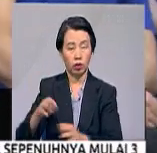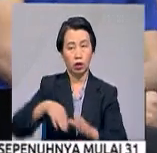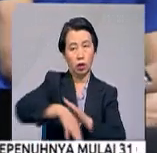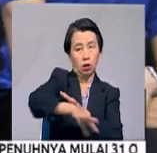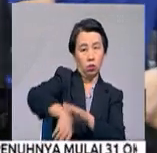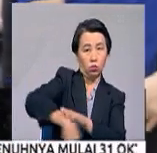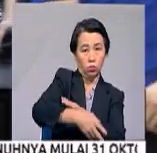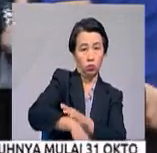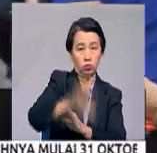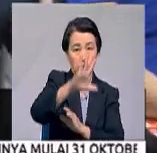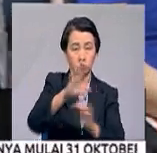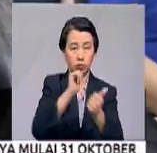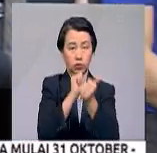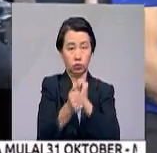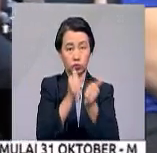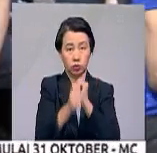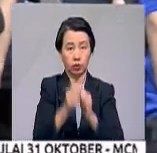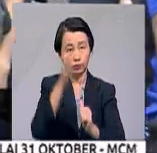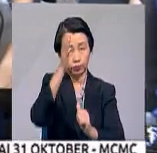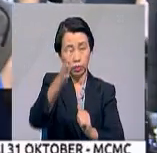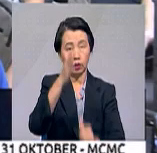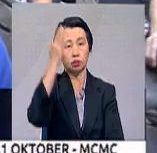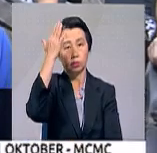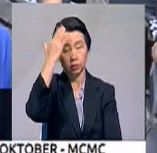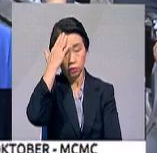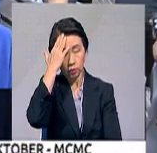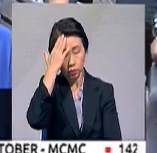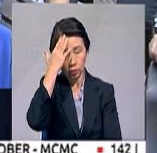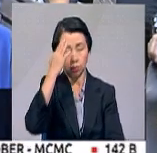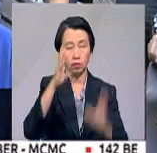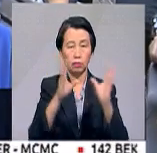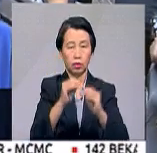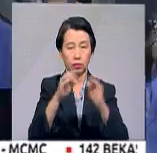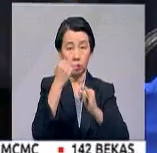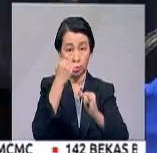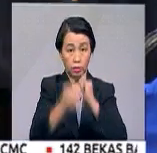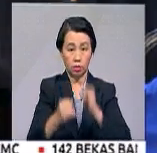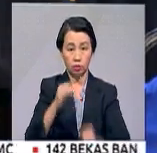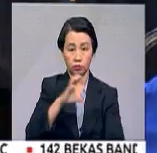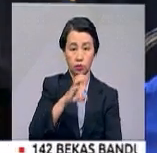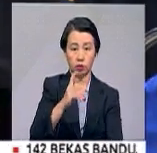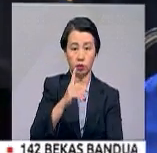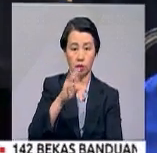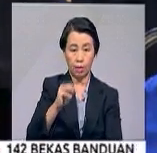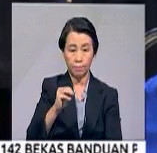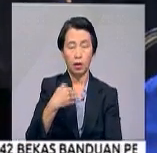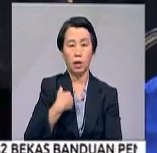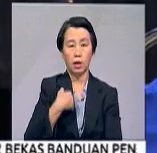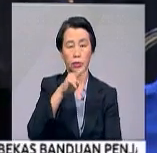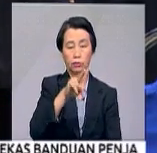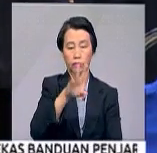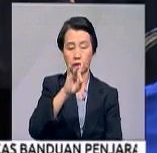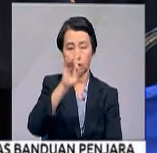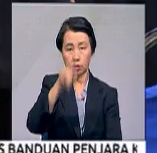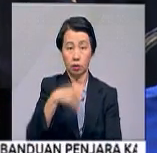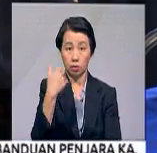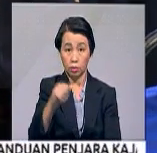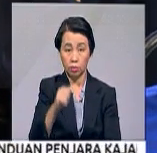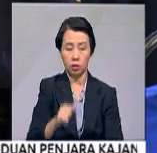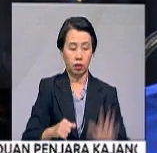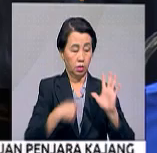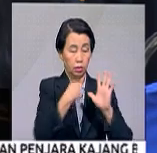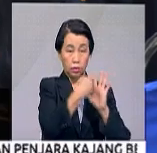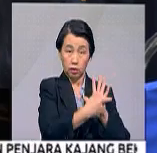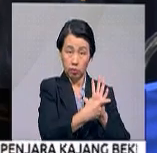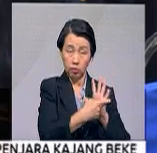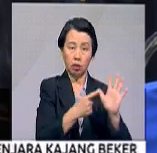untuk baki 5 sukan pula akan diketahui pada mesyuarat terakhir Chef de Mission yang akan diadakan pada 28 Oktober ini. 5 jenis sukan